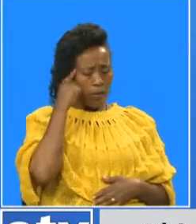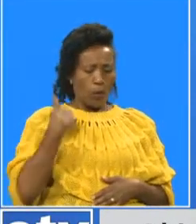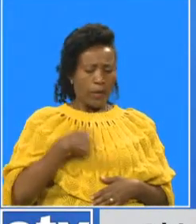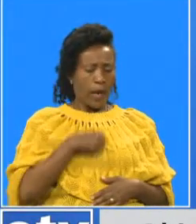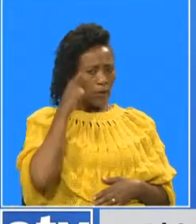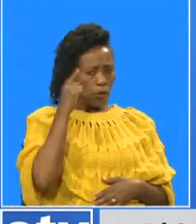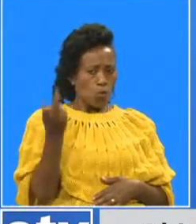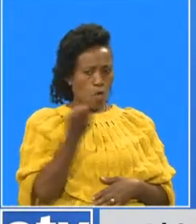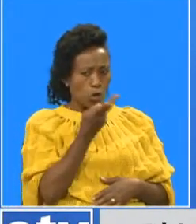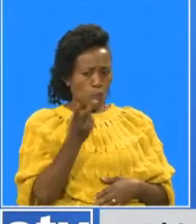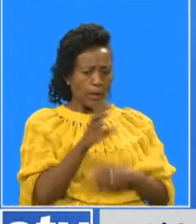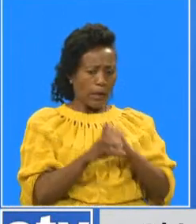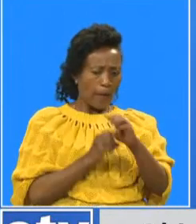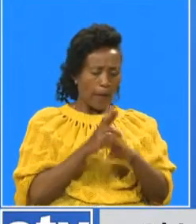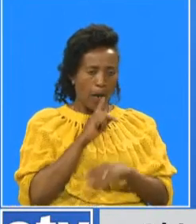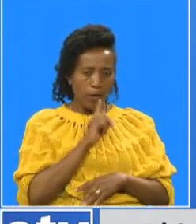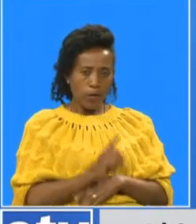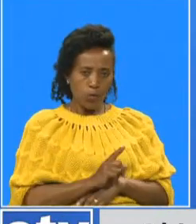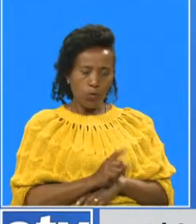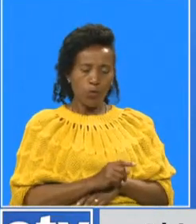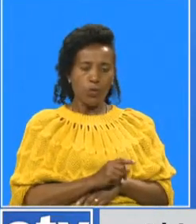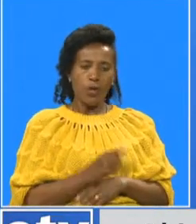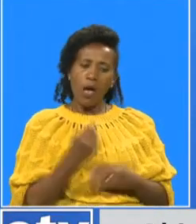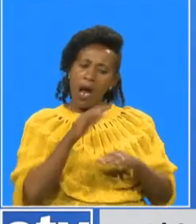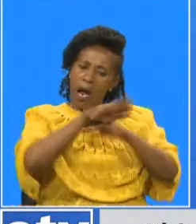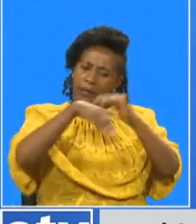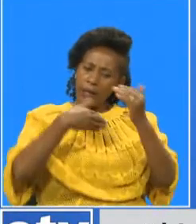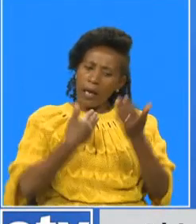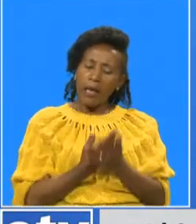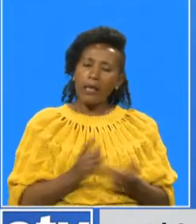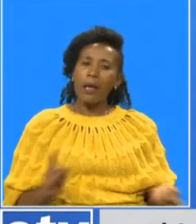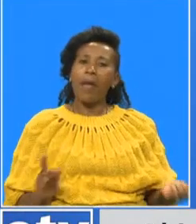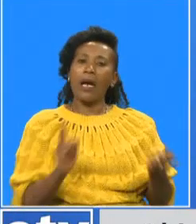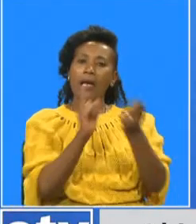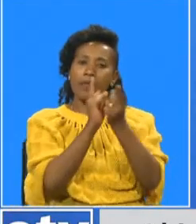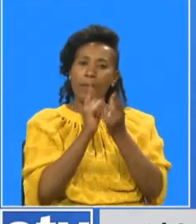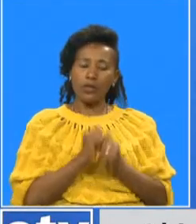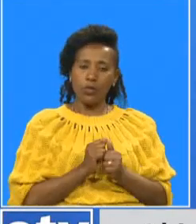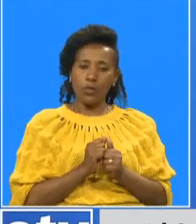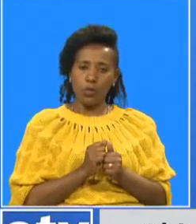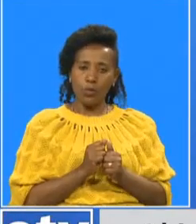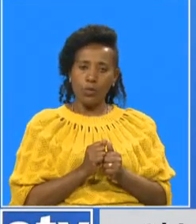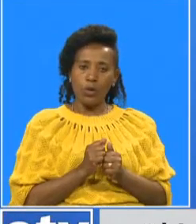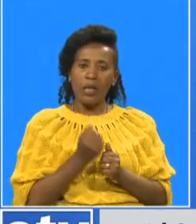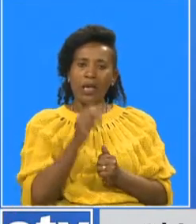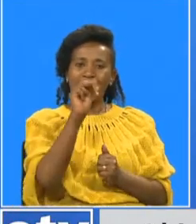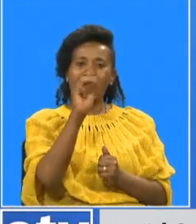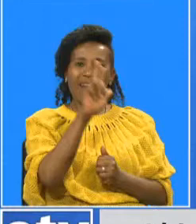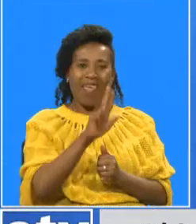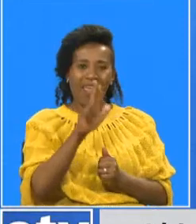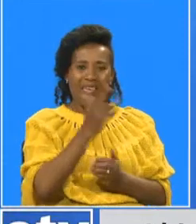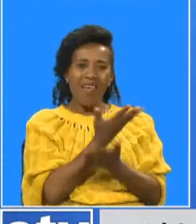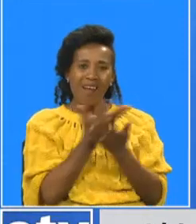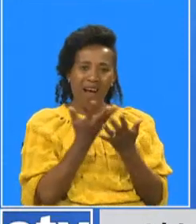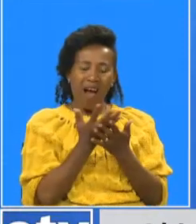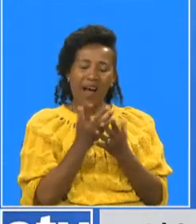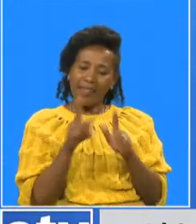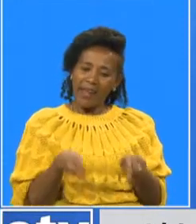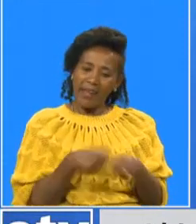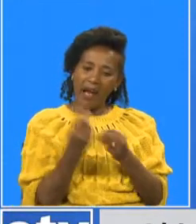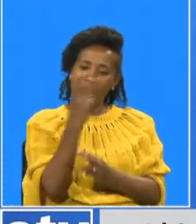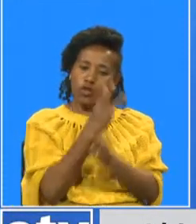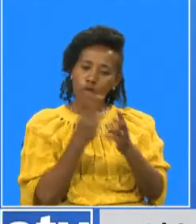ምን እናስበው ሁለቱም እየተመካከሩ አጠቃላይ በሚያጋጥማቸው የጥሬቃም ሆነ ሌላ ቴክኒካል